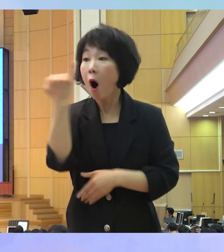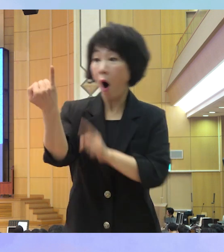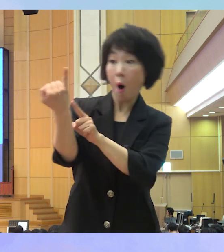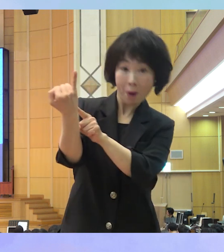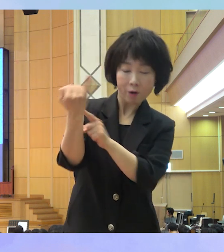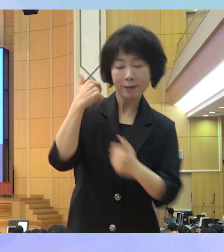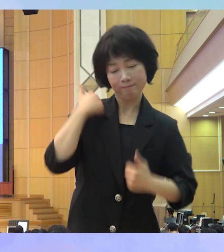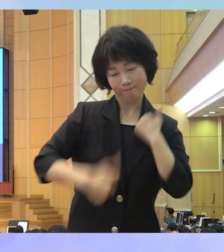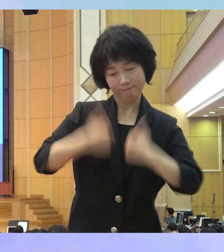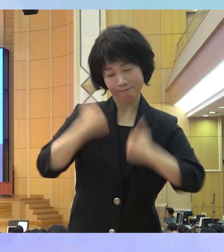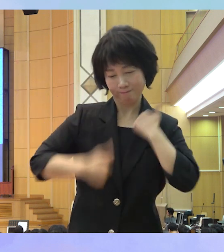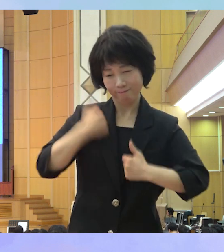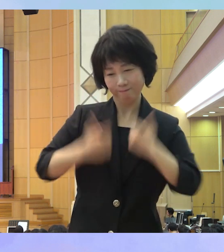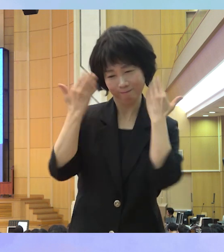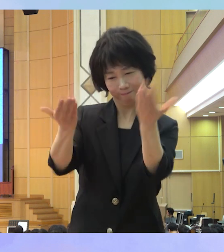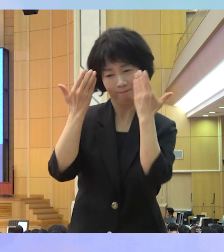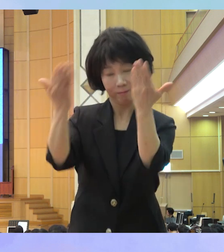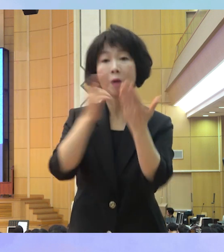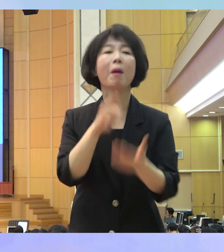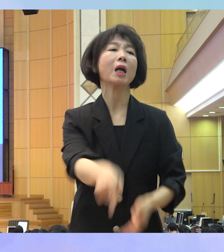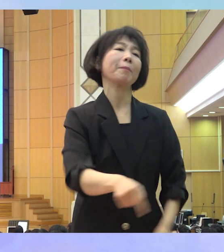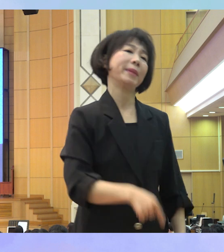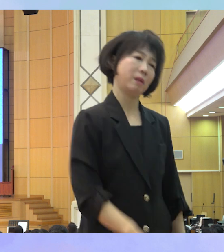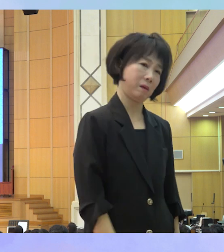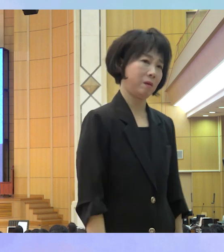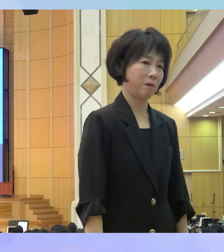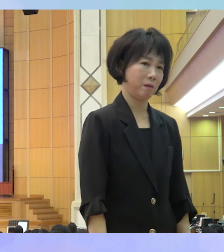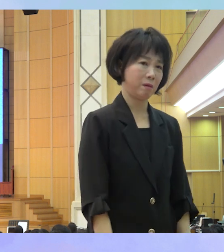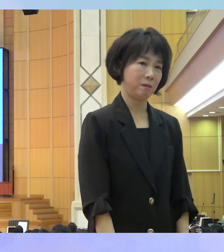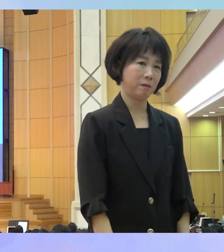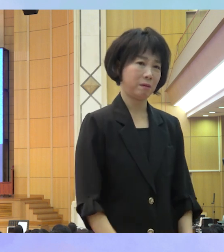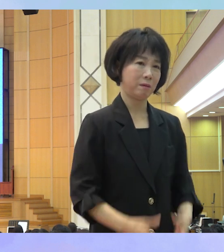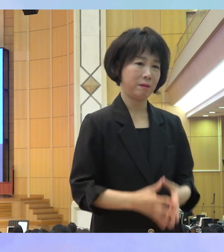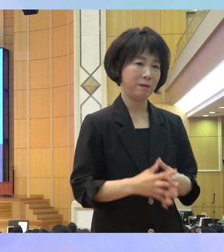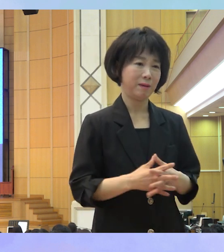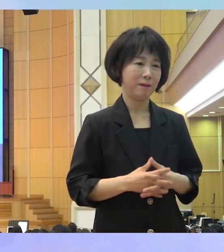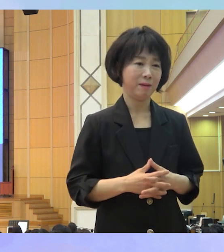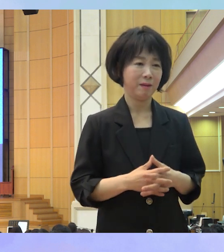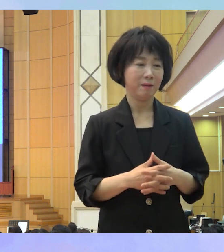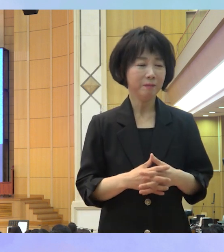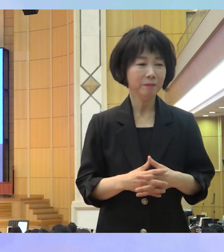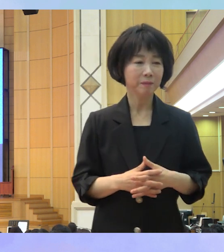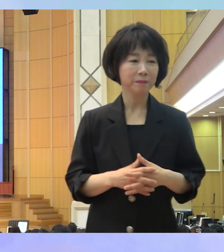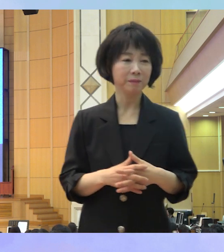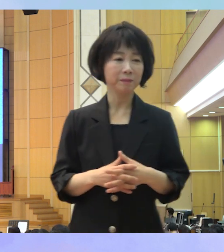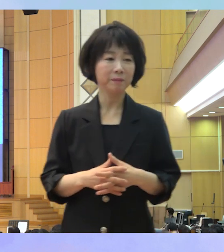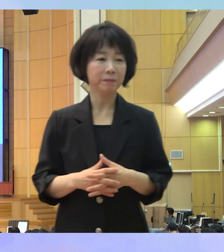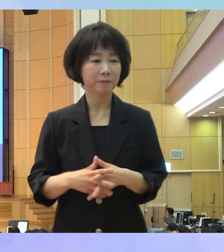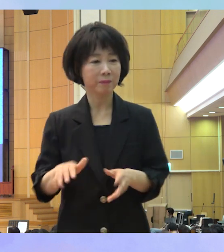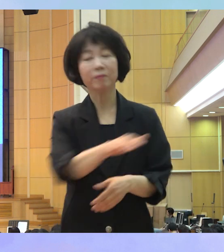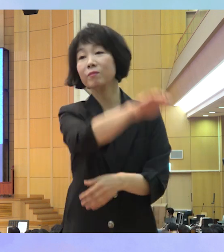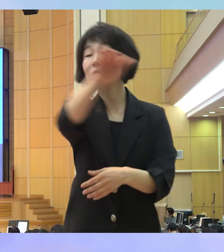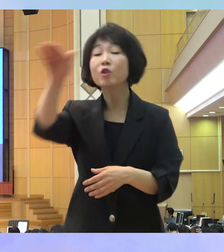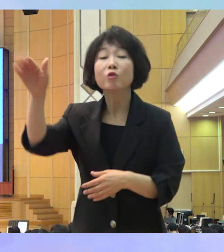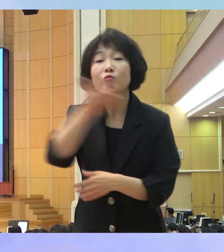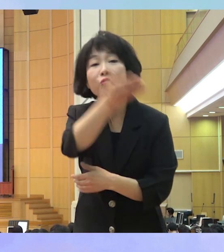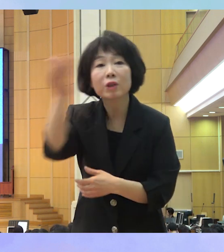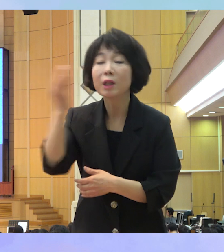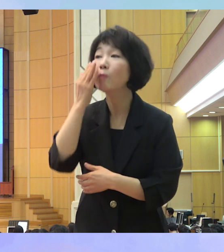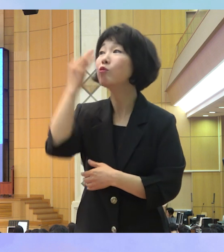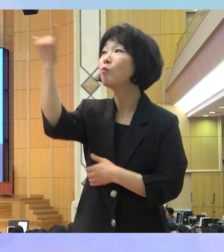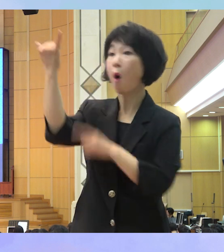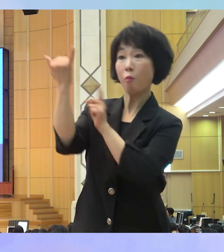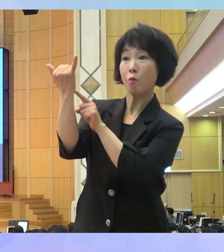뭐하게 하라? 기쁘게 하라, 이러는 거예요. 여러분, 어떤 사람을, 특히나 우리 부모님을 기쁘게 해드리는